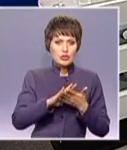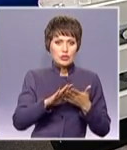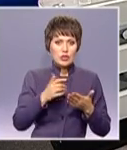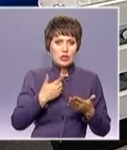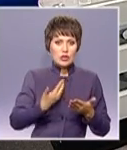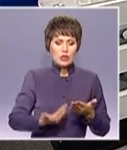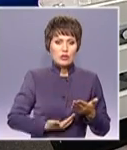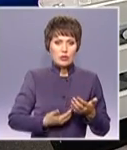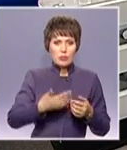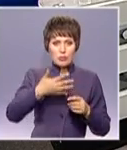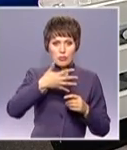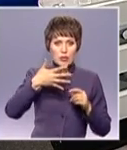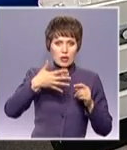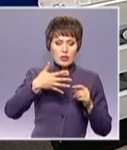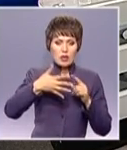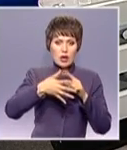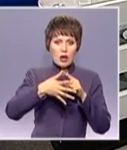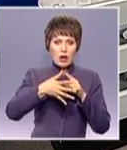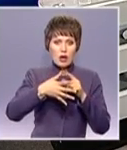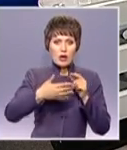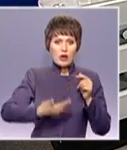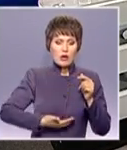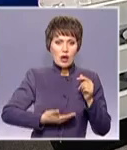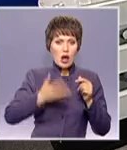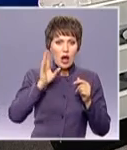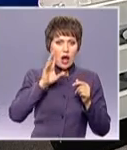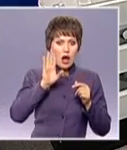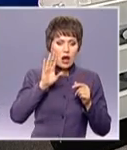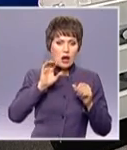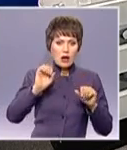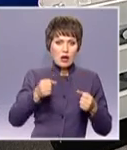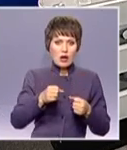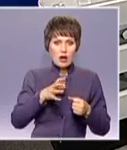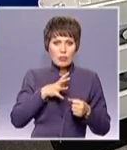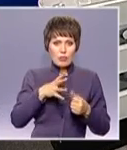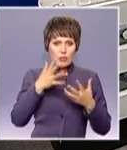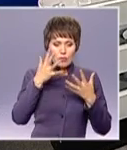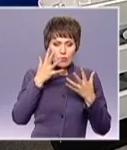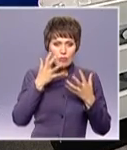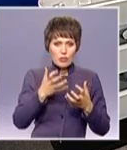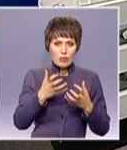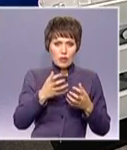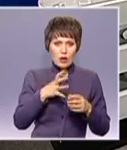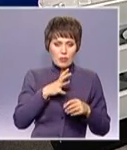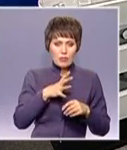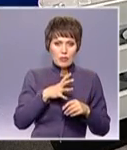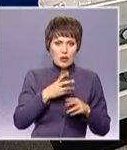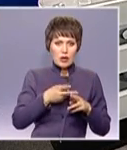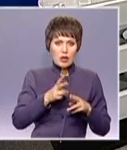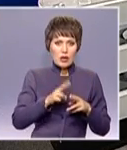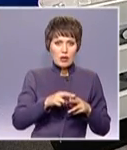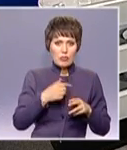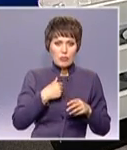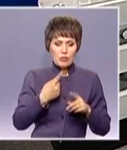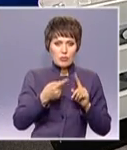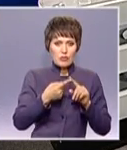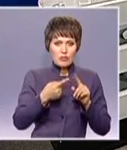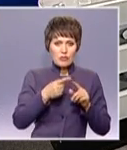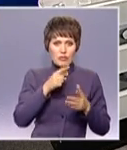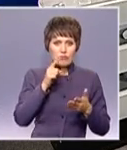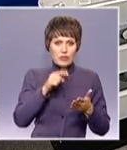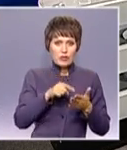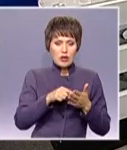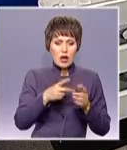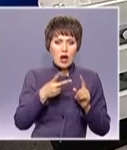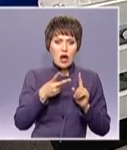на 5-м этаже. И когда идет холодная вода, она вся мутная какая-то. Понимаете? Это мой первый вопрос.